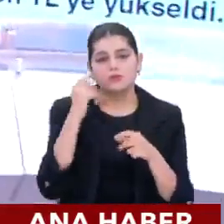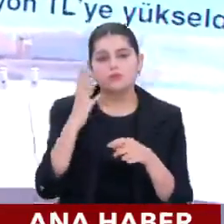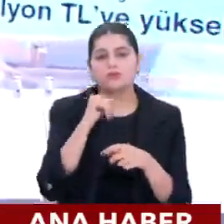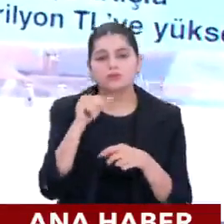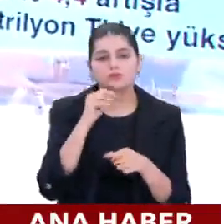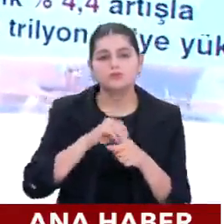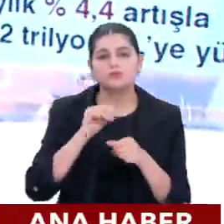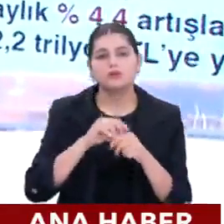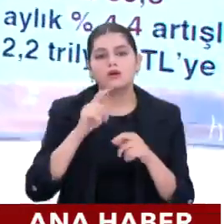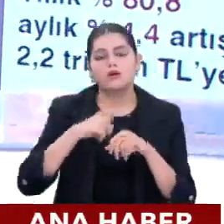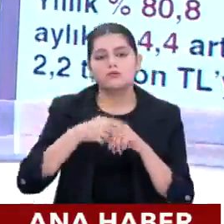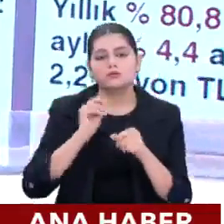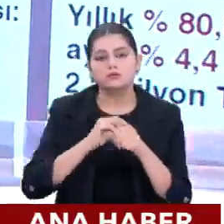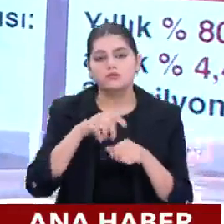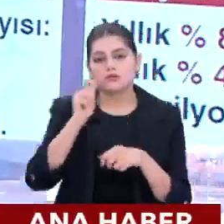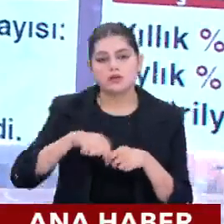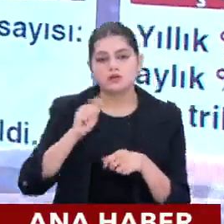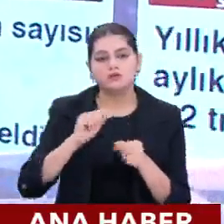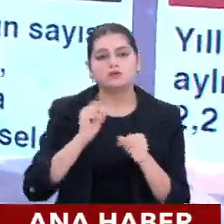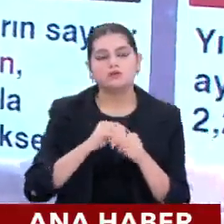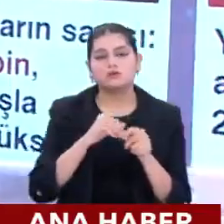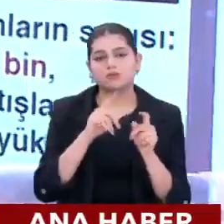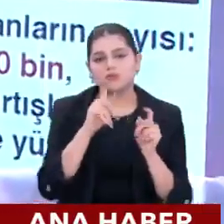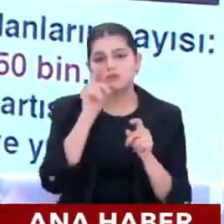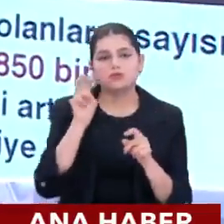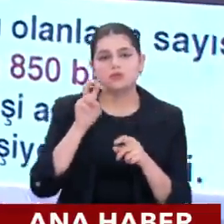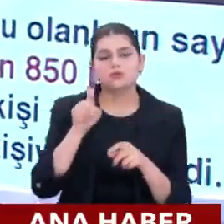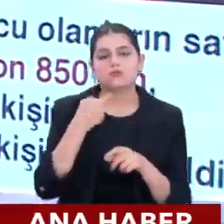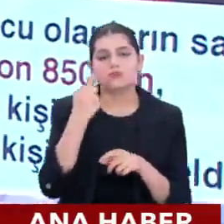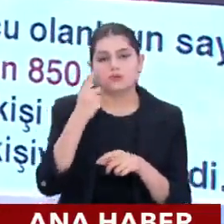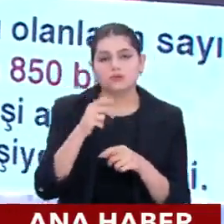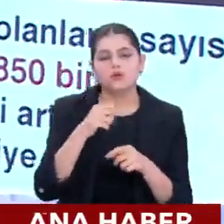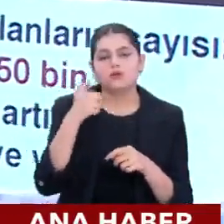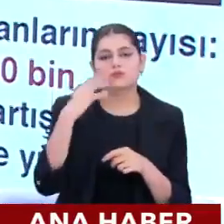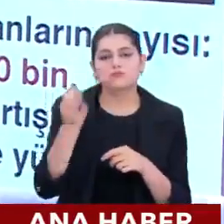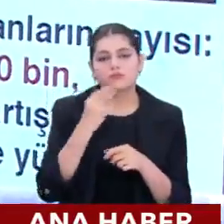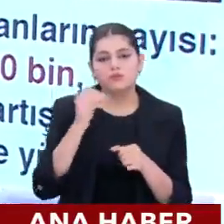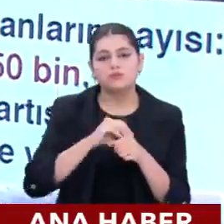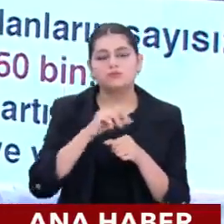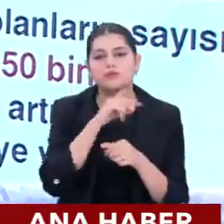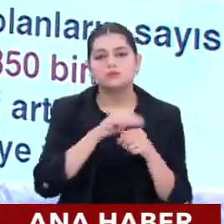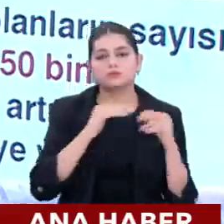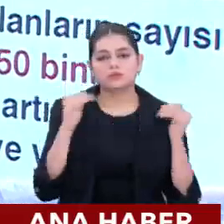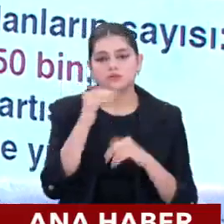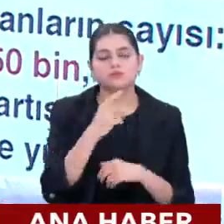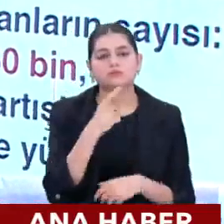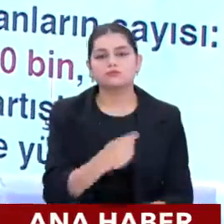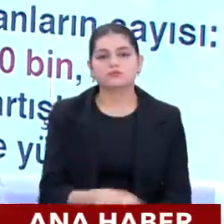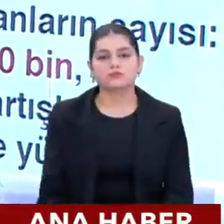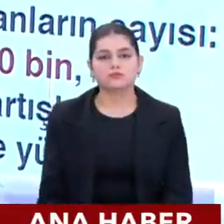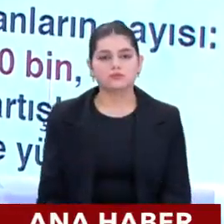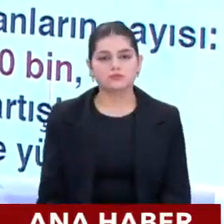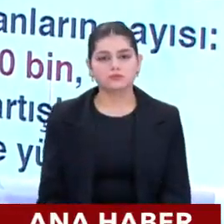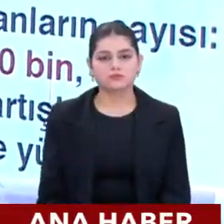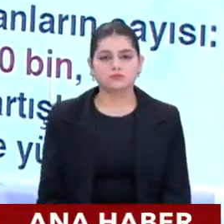4 Ağustos haftasında katlı harcamalar 181,6 milyar TL ile rekor seviyeye yükselmiş